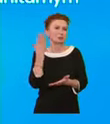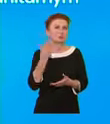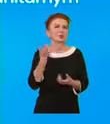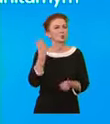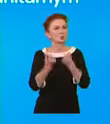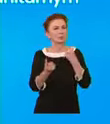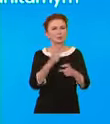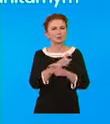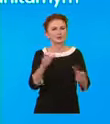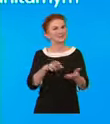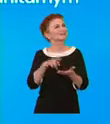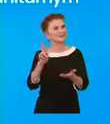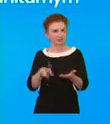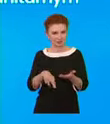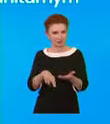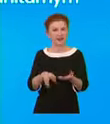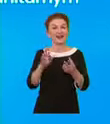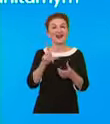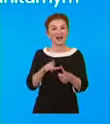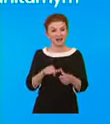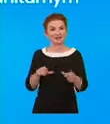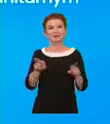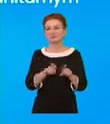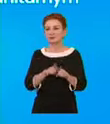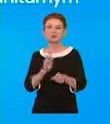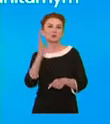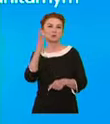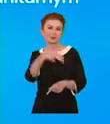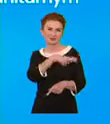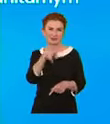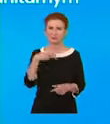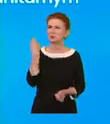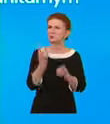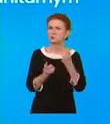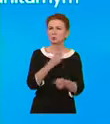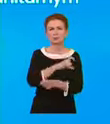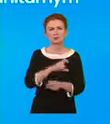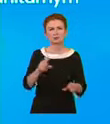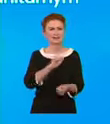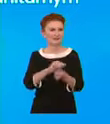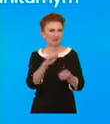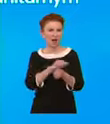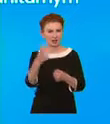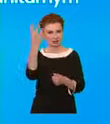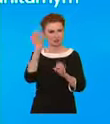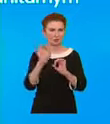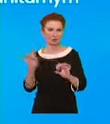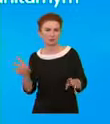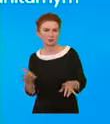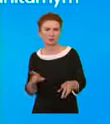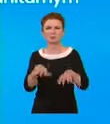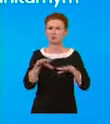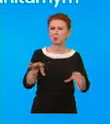jest również trudny czas walki z koronawirusem w ramach tych różnych nowych obostrzeń, które wszakże chcemy